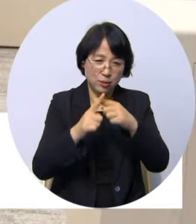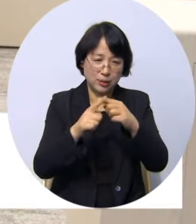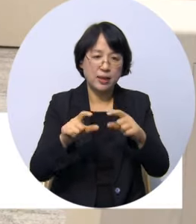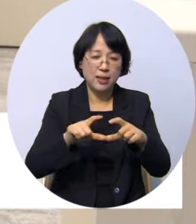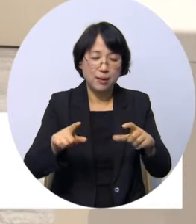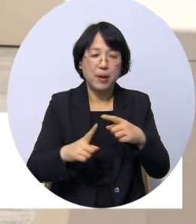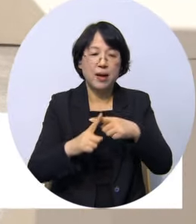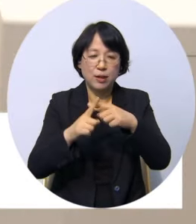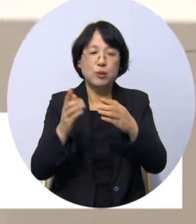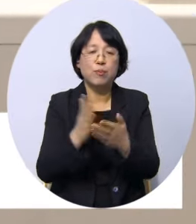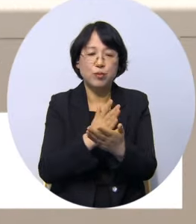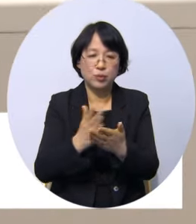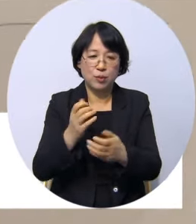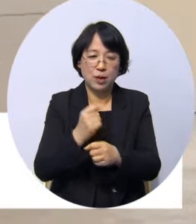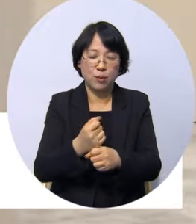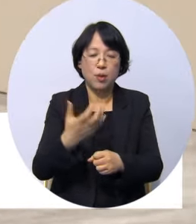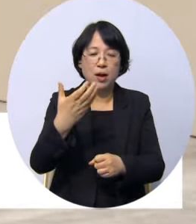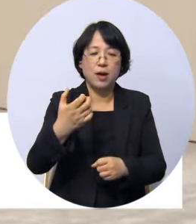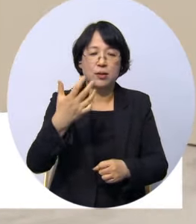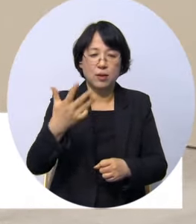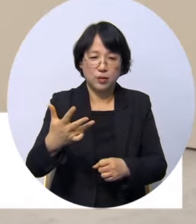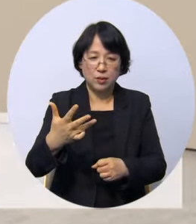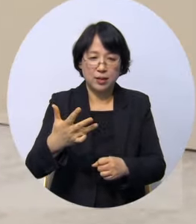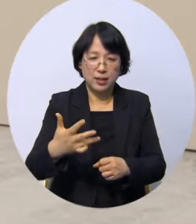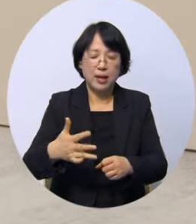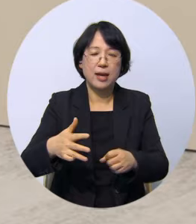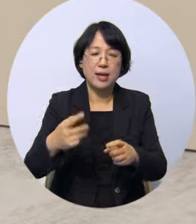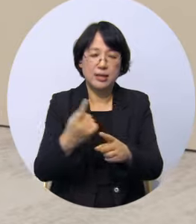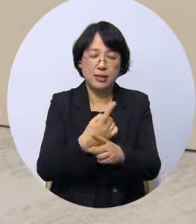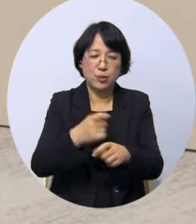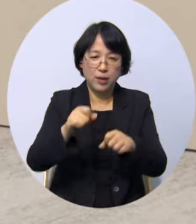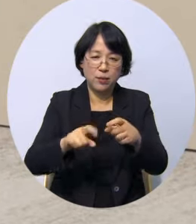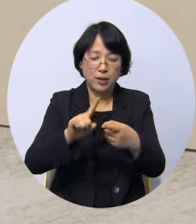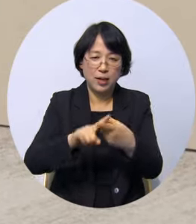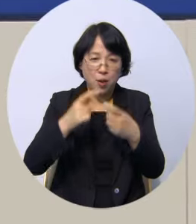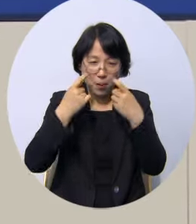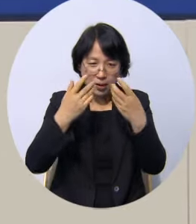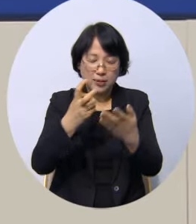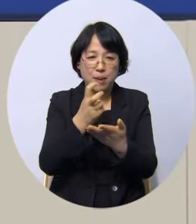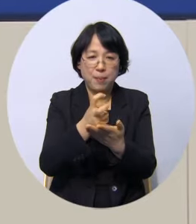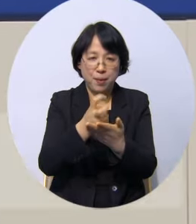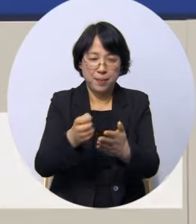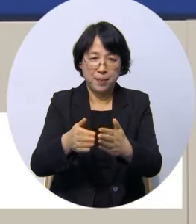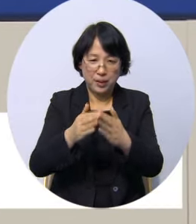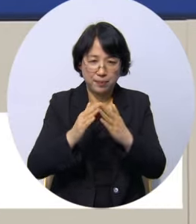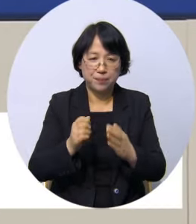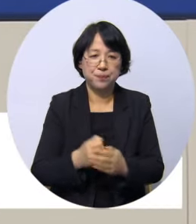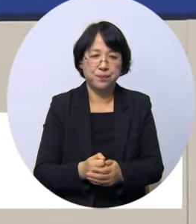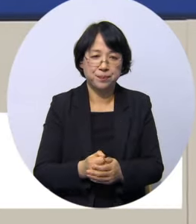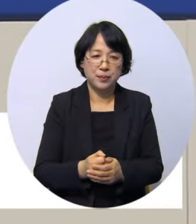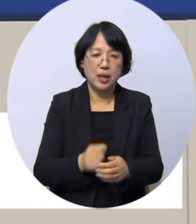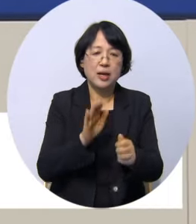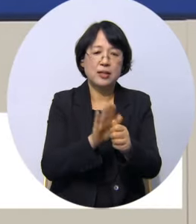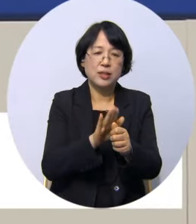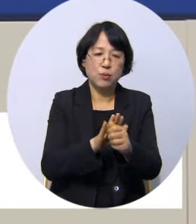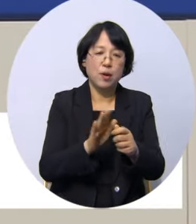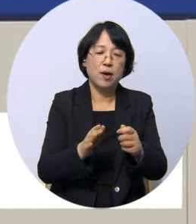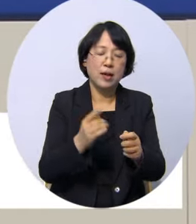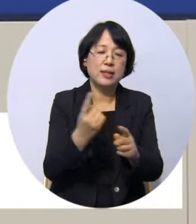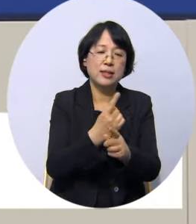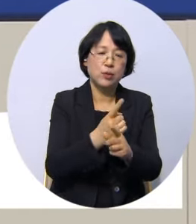여덟개 진료 지원 행위에 대한 명확한 지침을 마련한 겁니다 진료지원 간호사